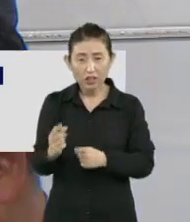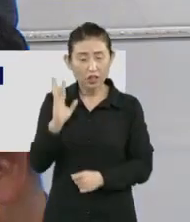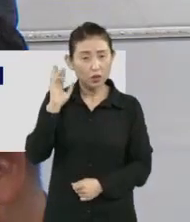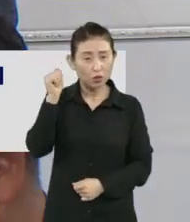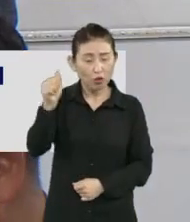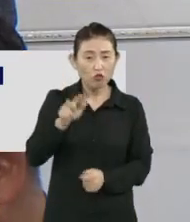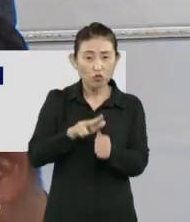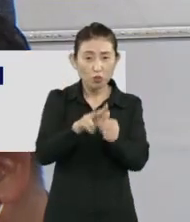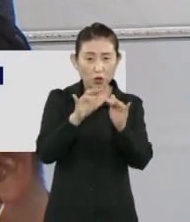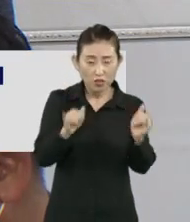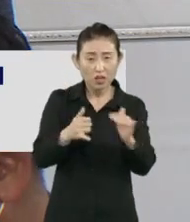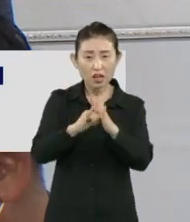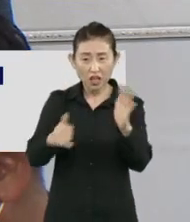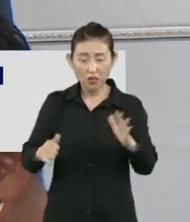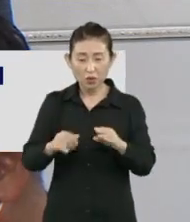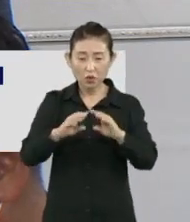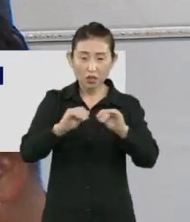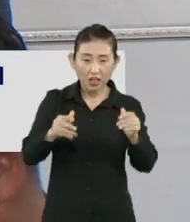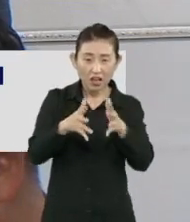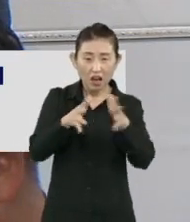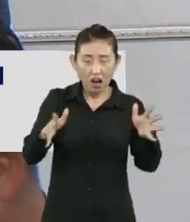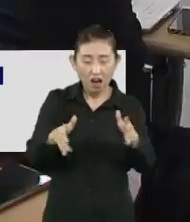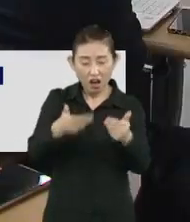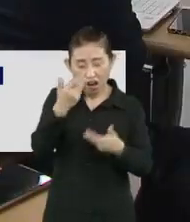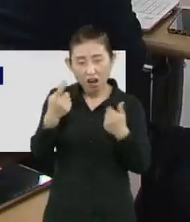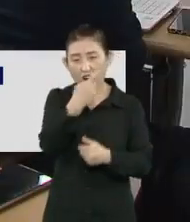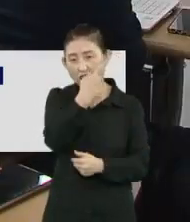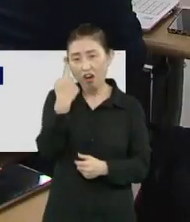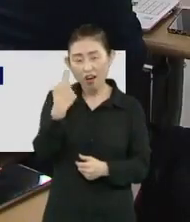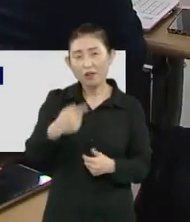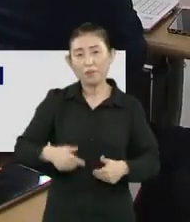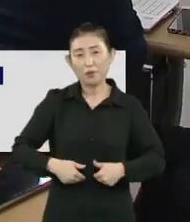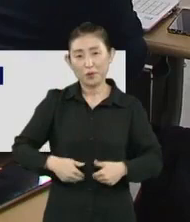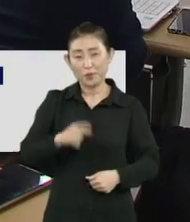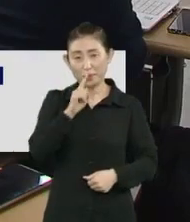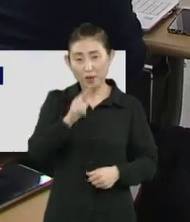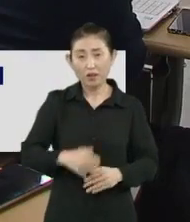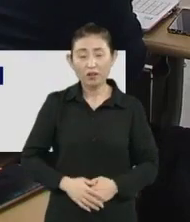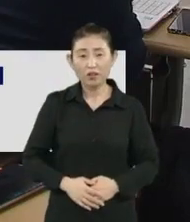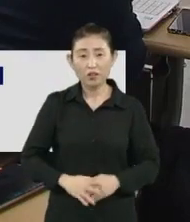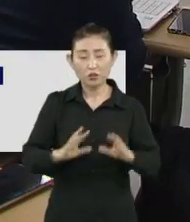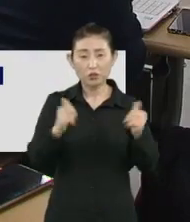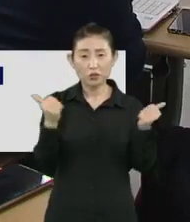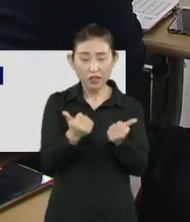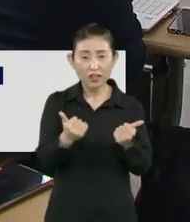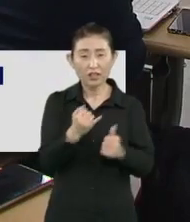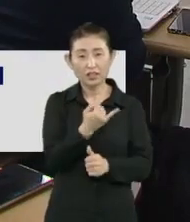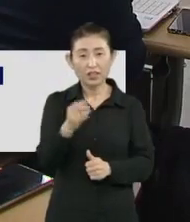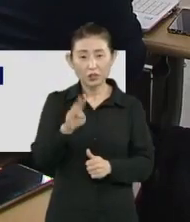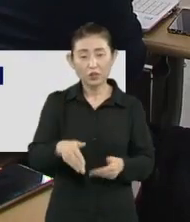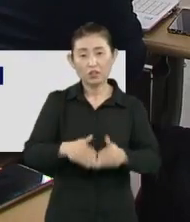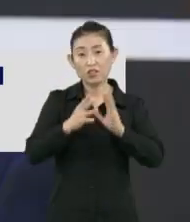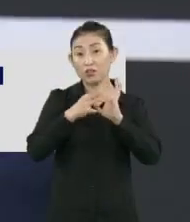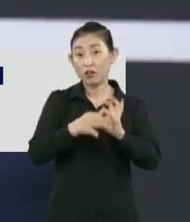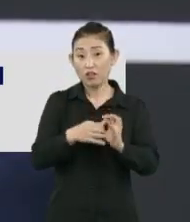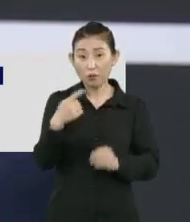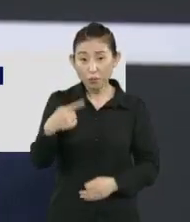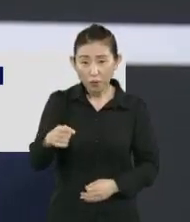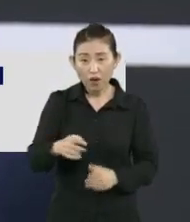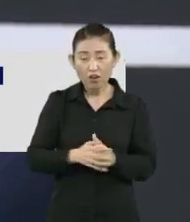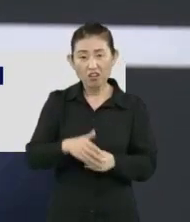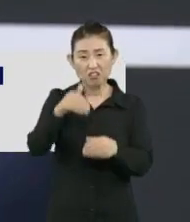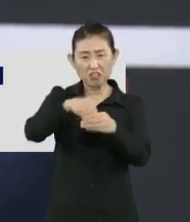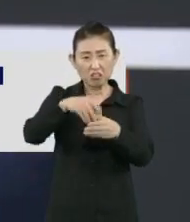대권 후보 와 가족들이 부동산 검증을 받아야 한다고 주장하는 한편 국의 3종 의사당 설치와 관련해서는